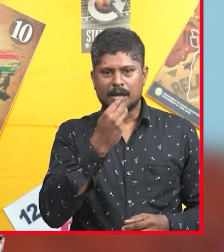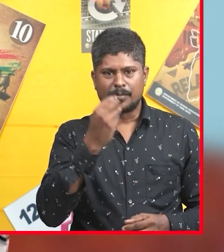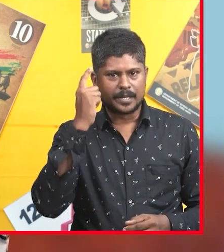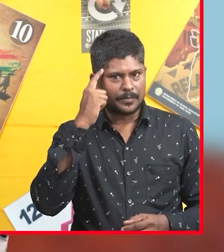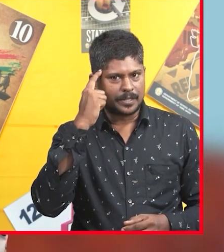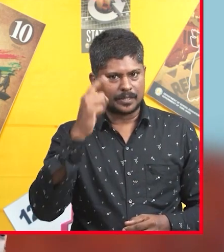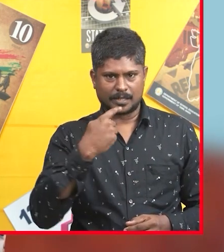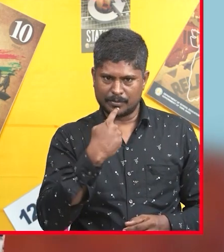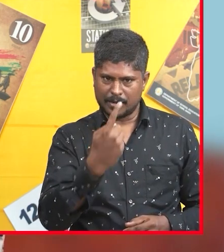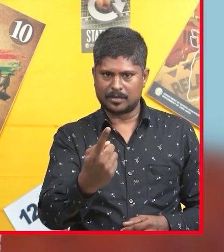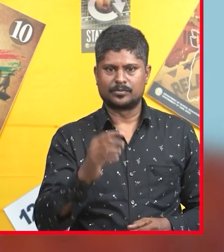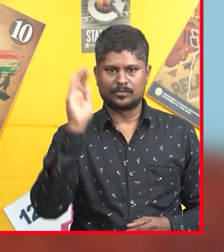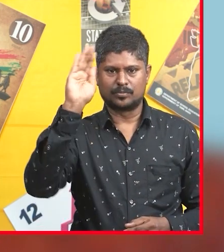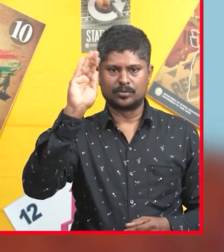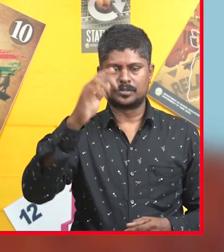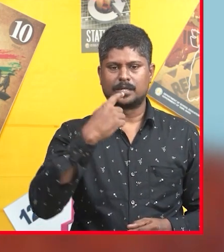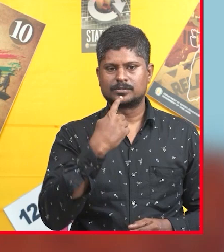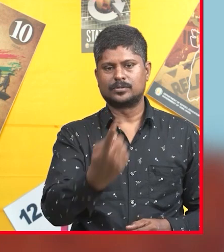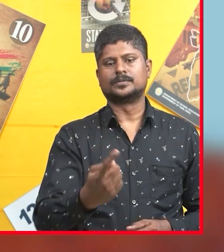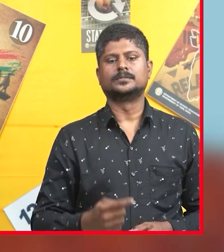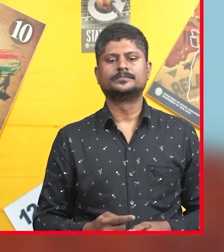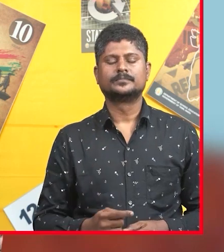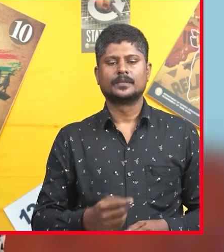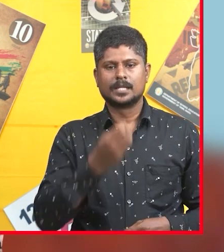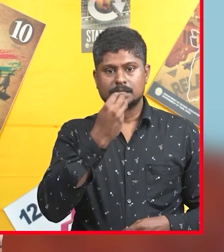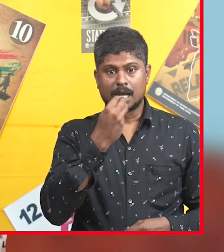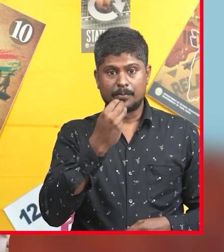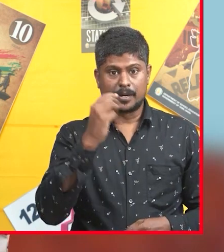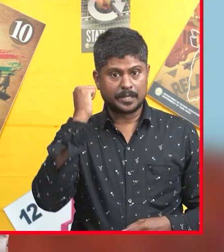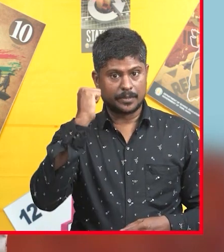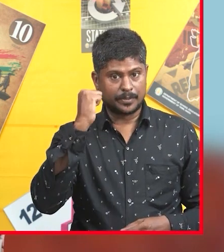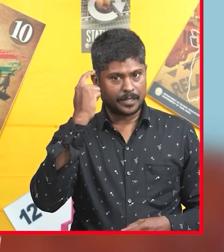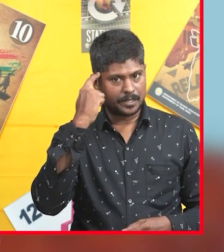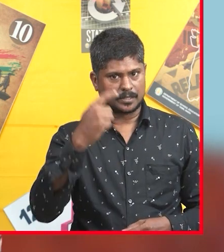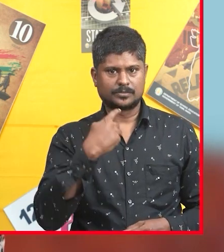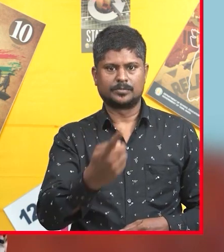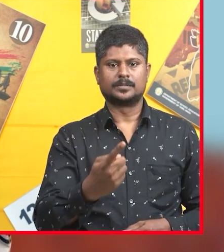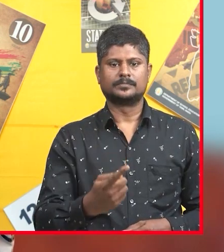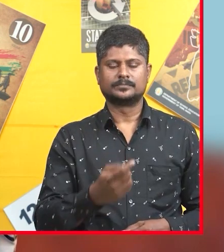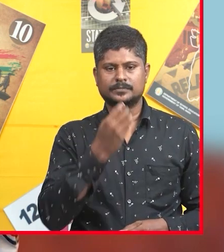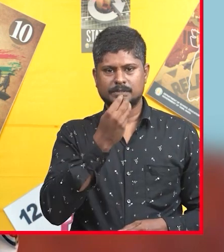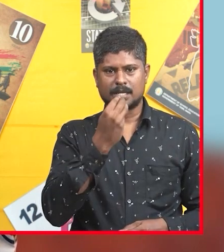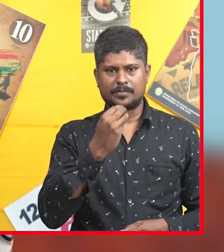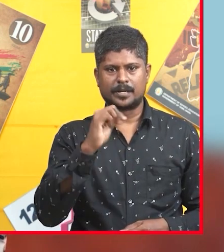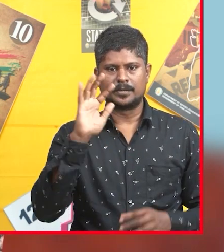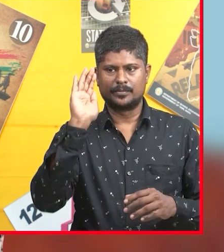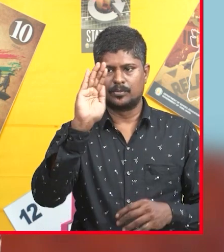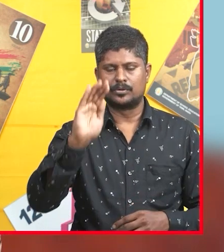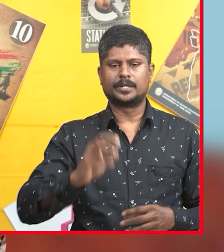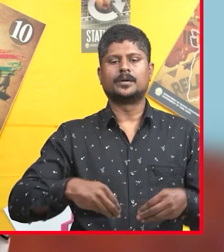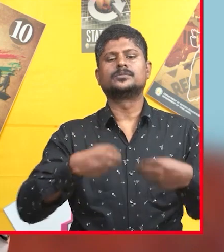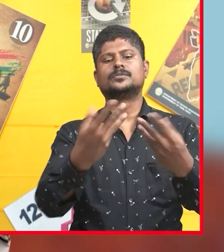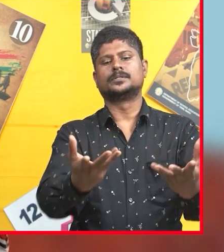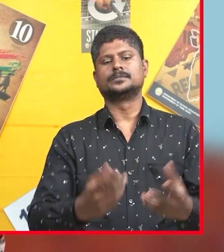போற்றுதும் அப்படிங்கிற பாடத்தை பார்க்க போறோம். விருந்து போற்றுதும், விருந்தோம்பலை எந்த அளவு நம்ம போற்றணும் அப்படின்னு